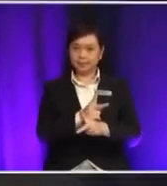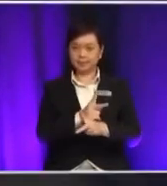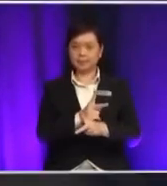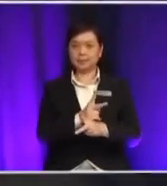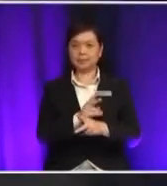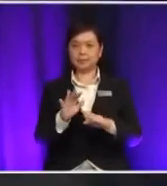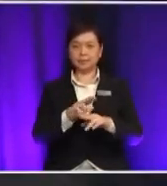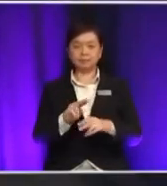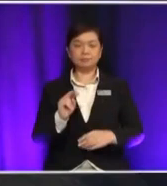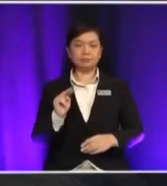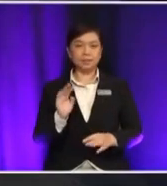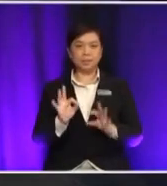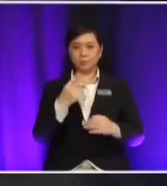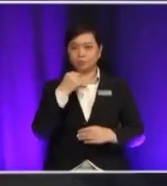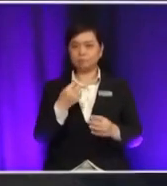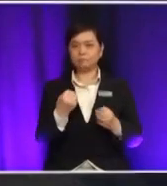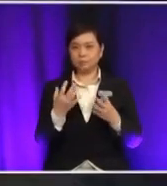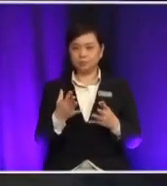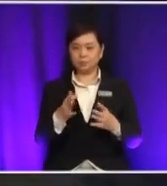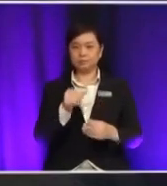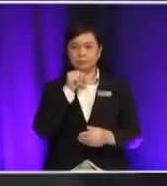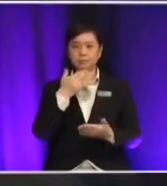untuk gigi dan kesehatan